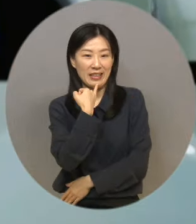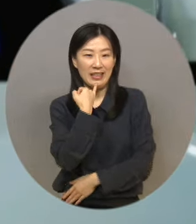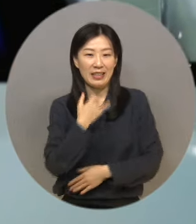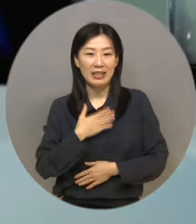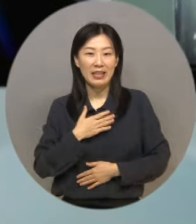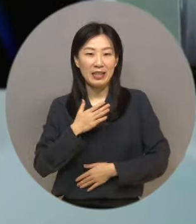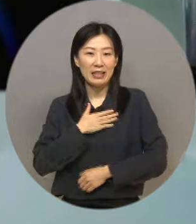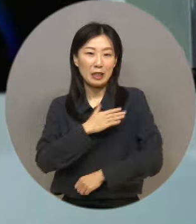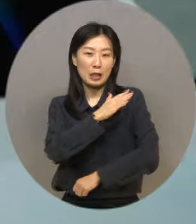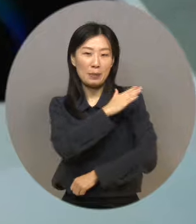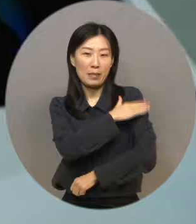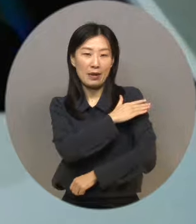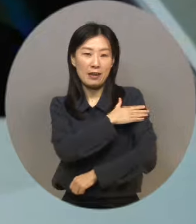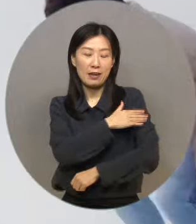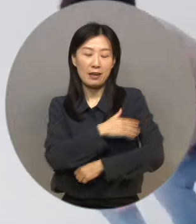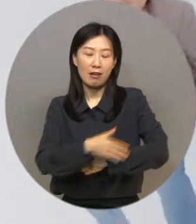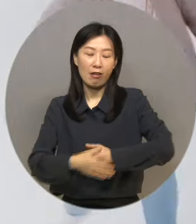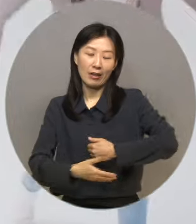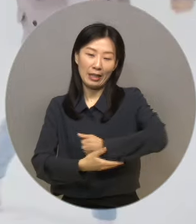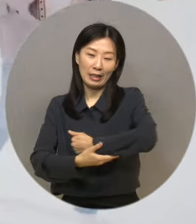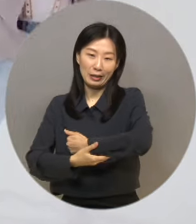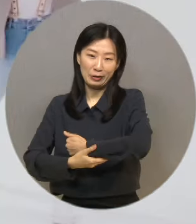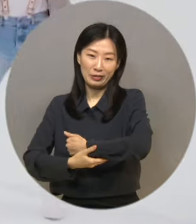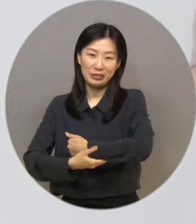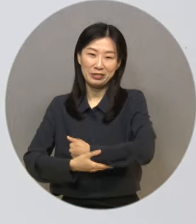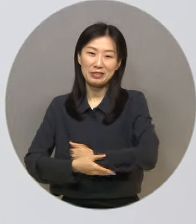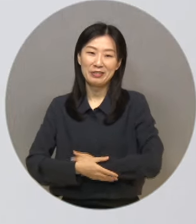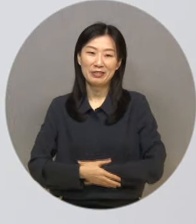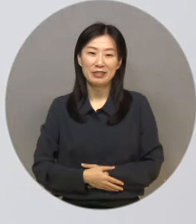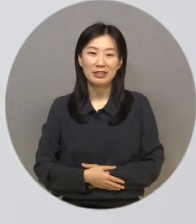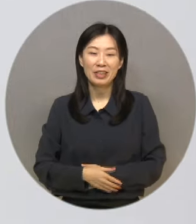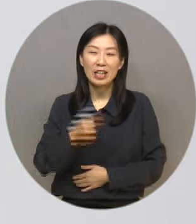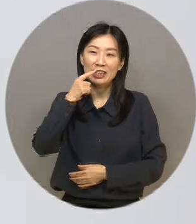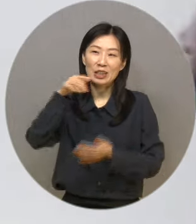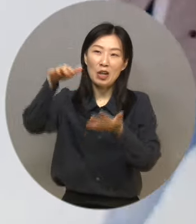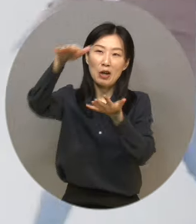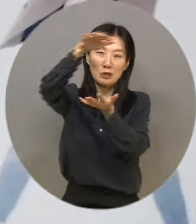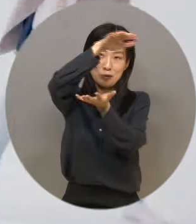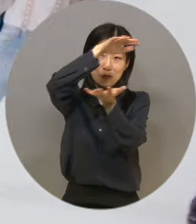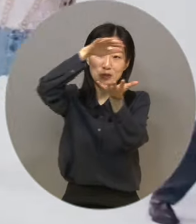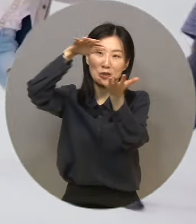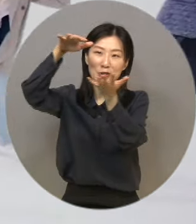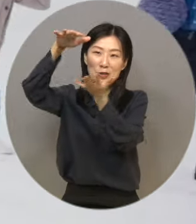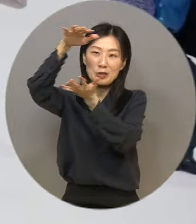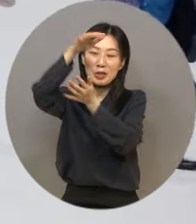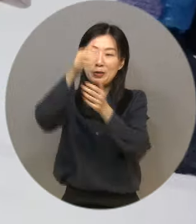내 팔을 어깨 위에 두르고 저 구름 따라